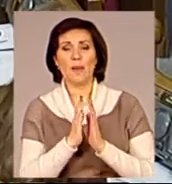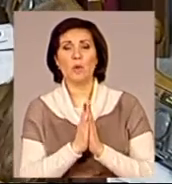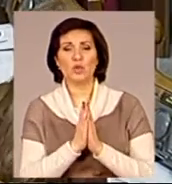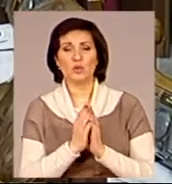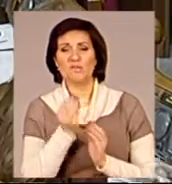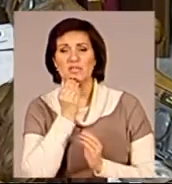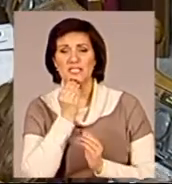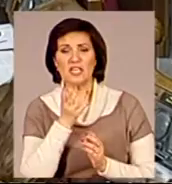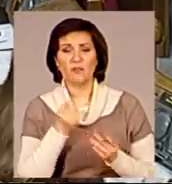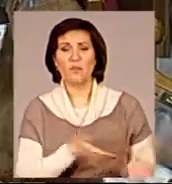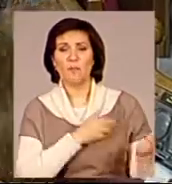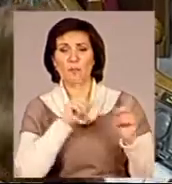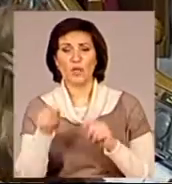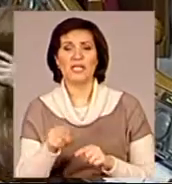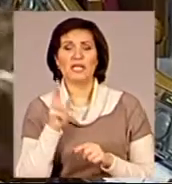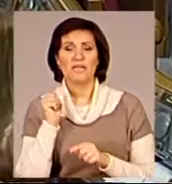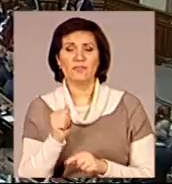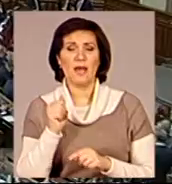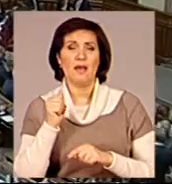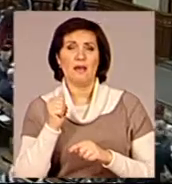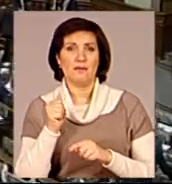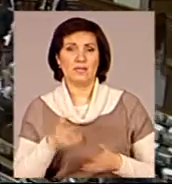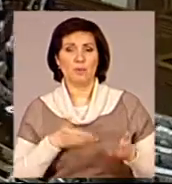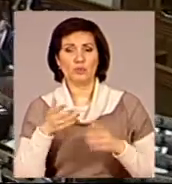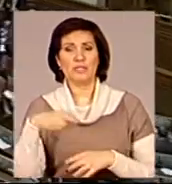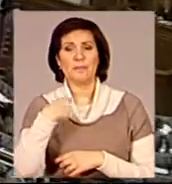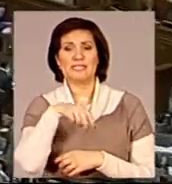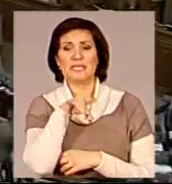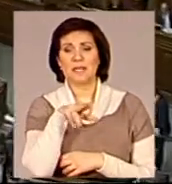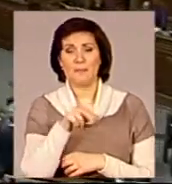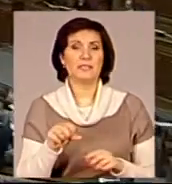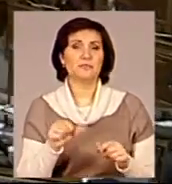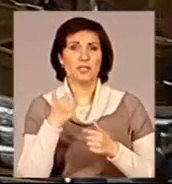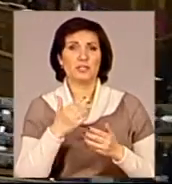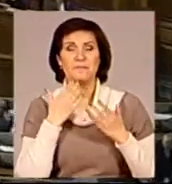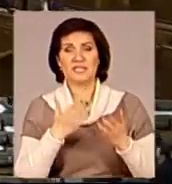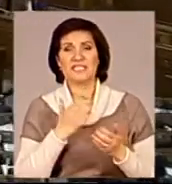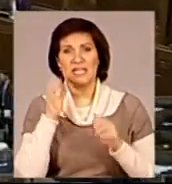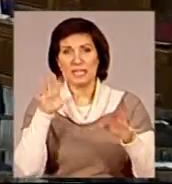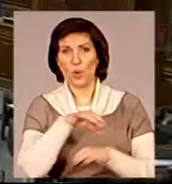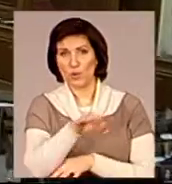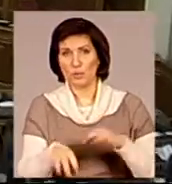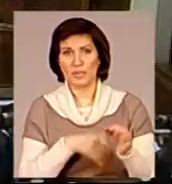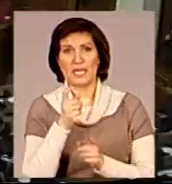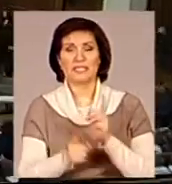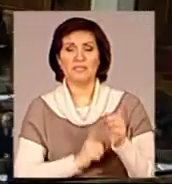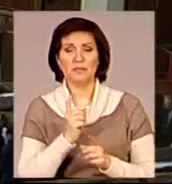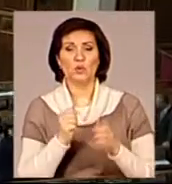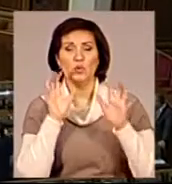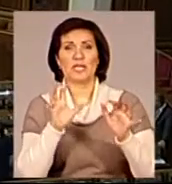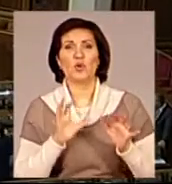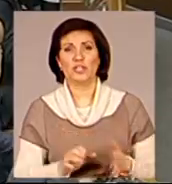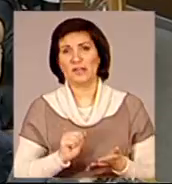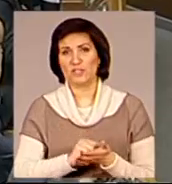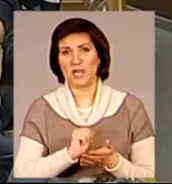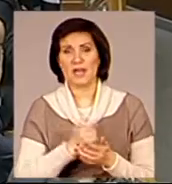поїхали туди на запрошення президента Трампа. Спершу депутати прийнялися за законопроект за зміни до законодавчих актів,